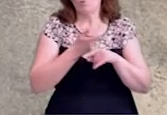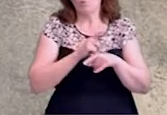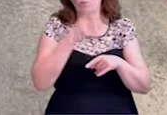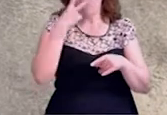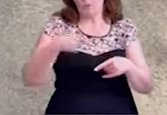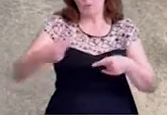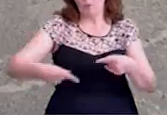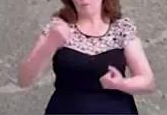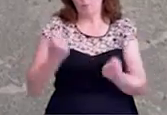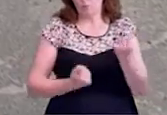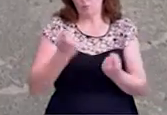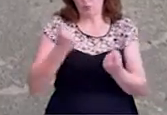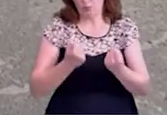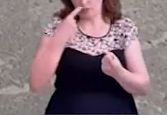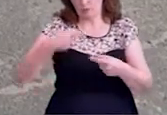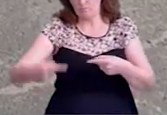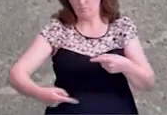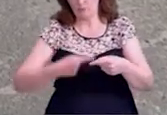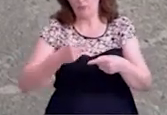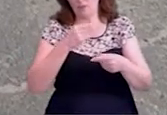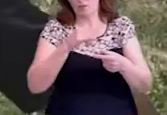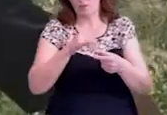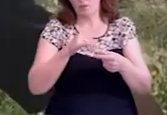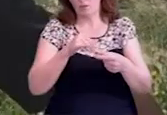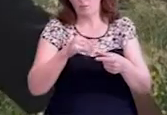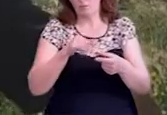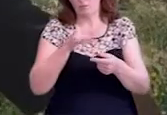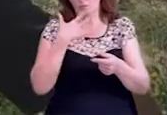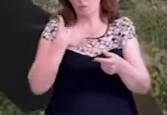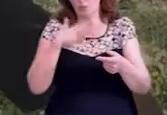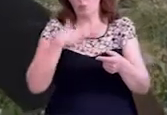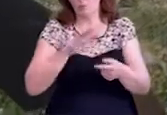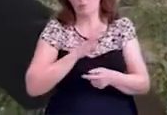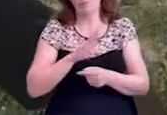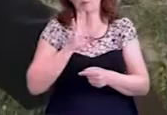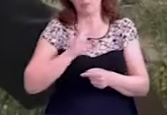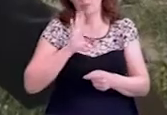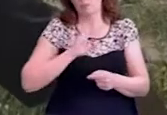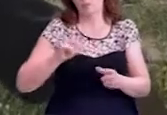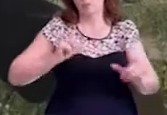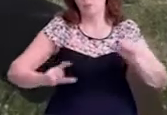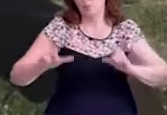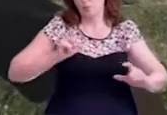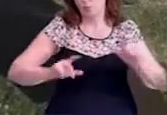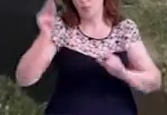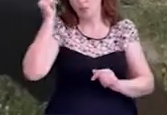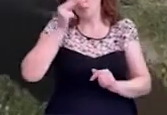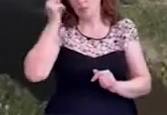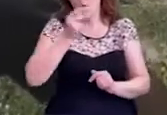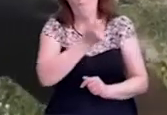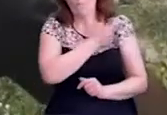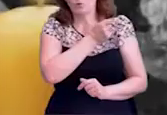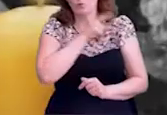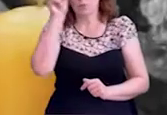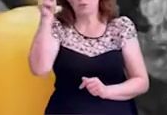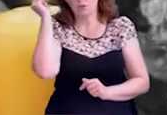шини. Відбиток протектора також зі слідами крові. Дівчина, ну, студентка, чи навчалася в